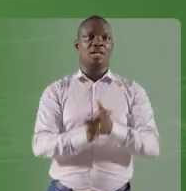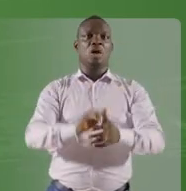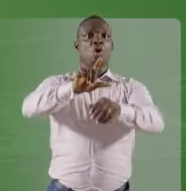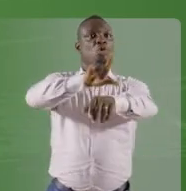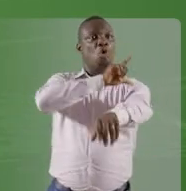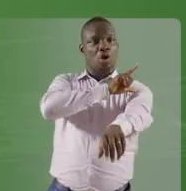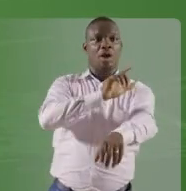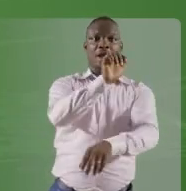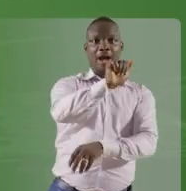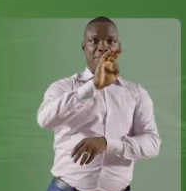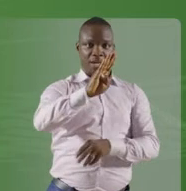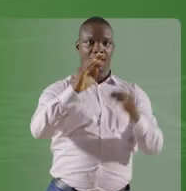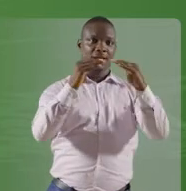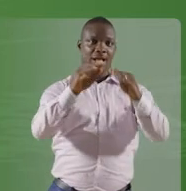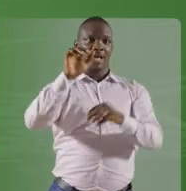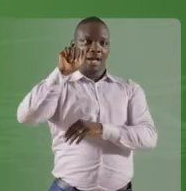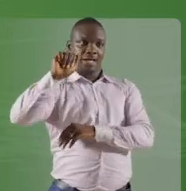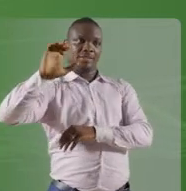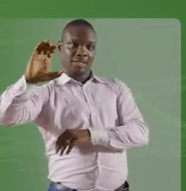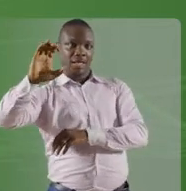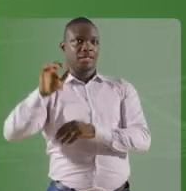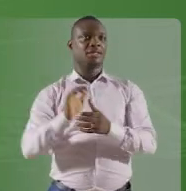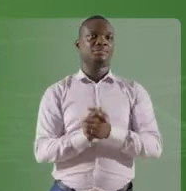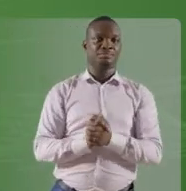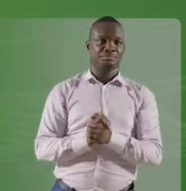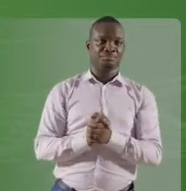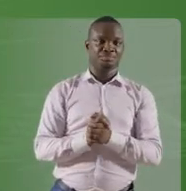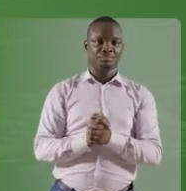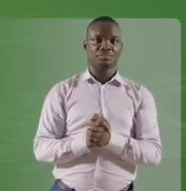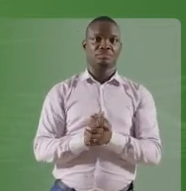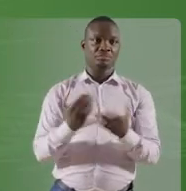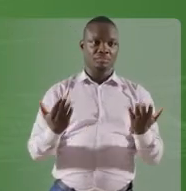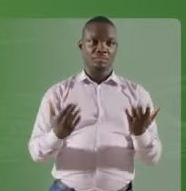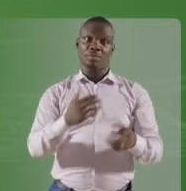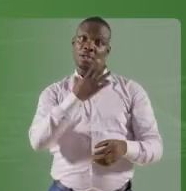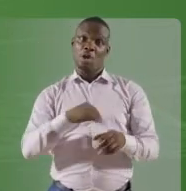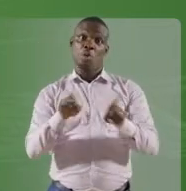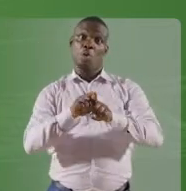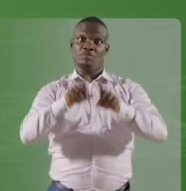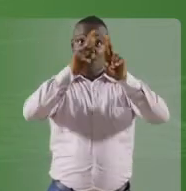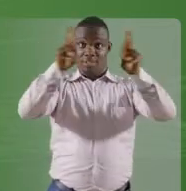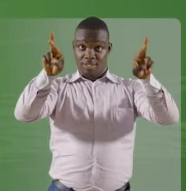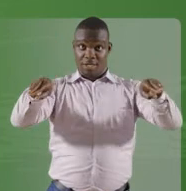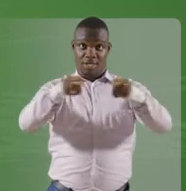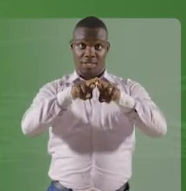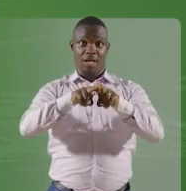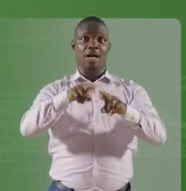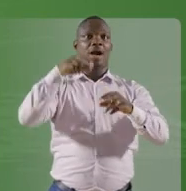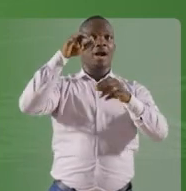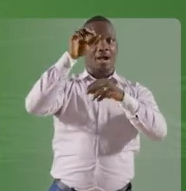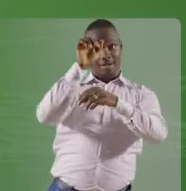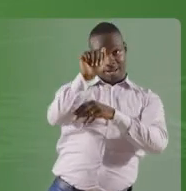AC. Isocèle en A, longueur AB égale à longueur AC. Et comme il est rectangle en A,